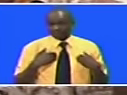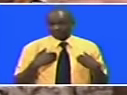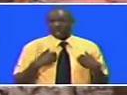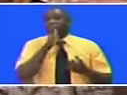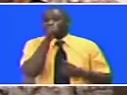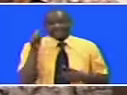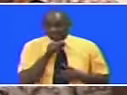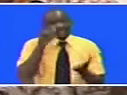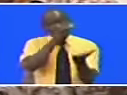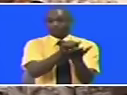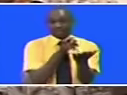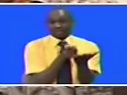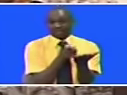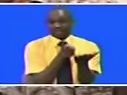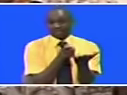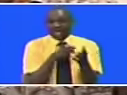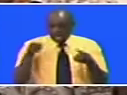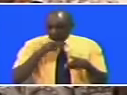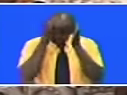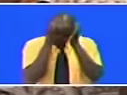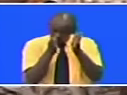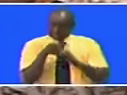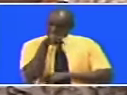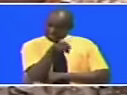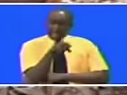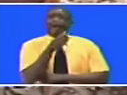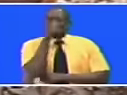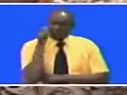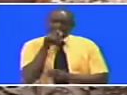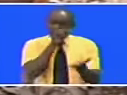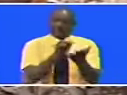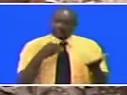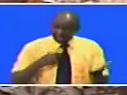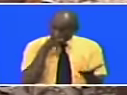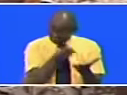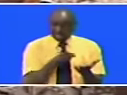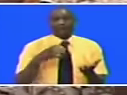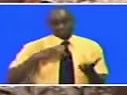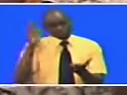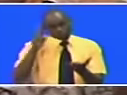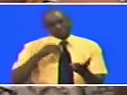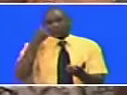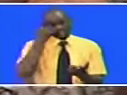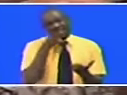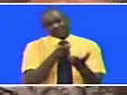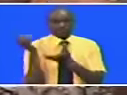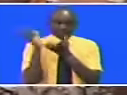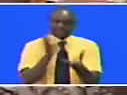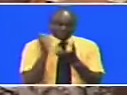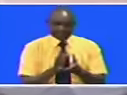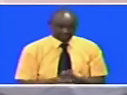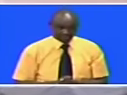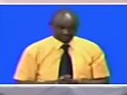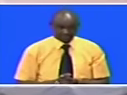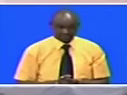private airstrips. Our focus is going to be on private airstrips which are also being used for bringing in